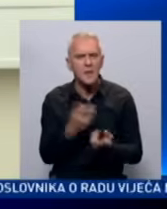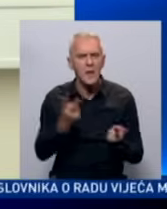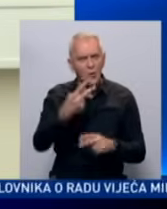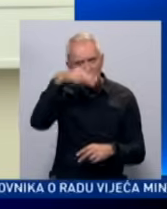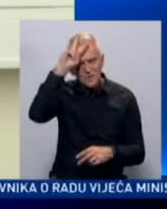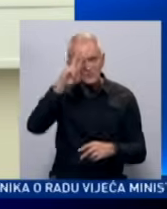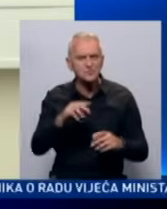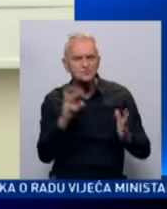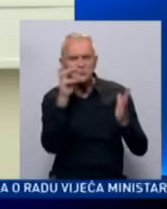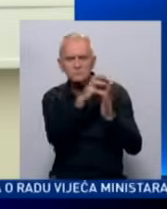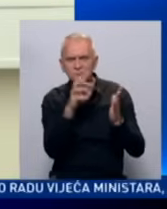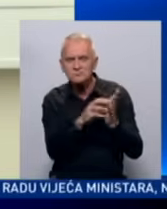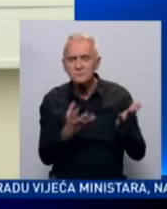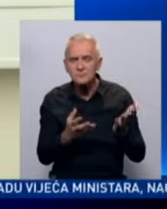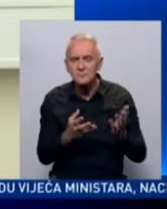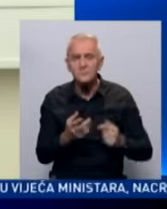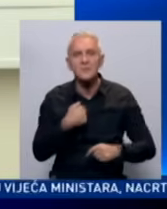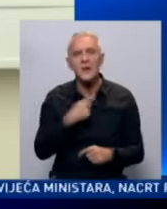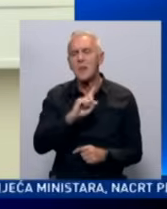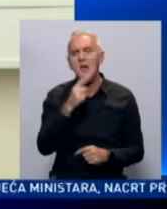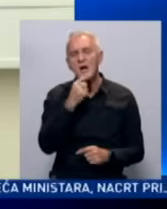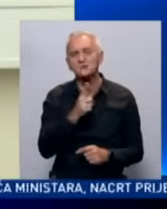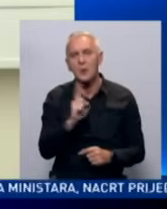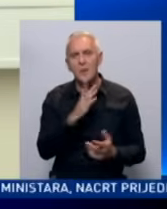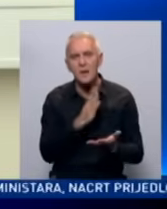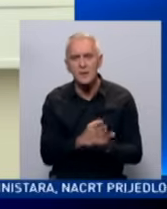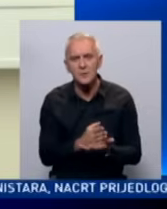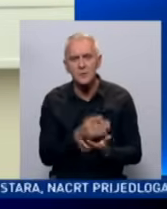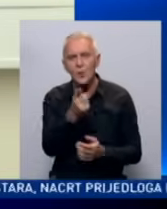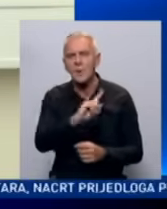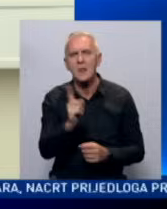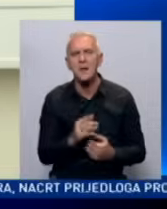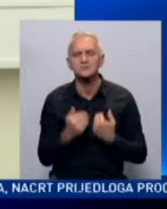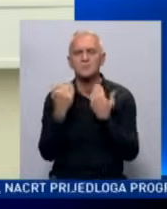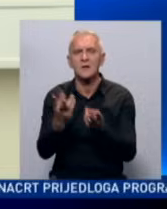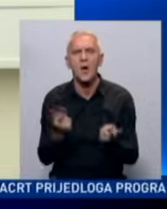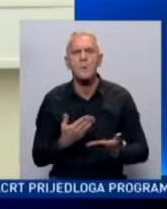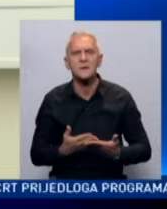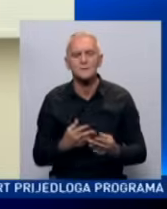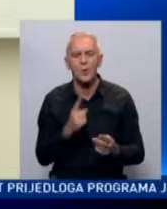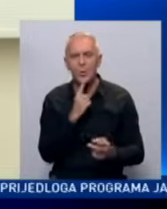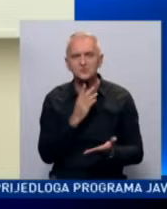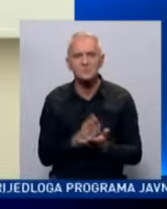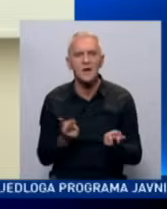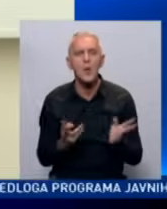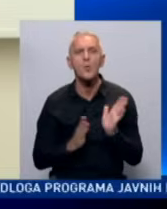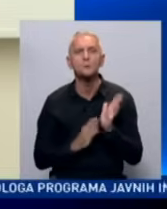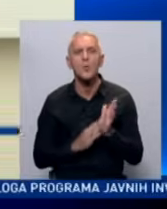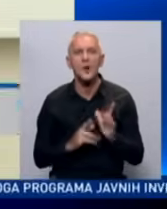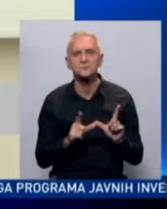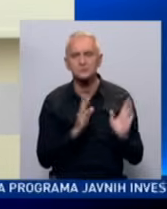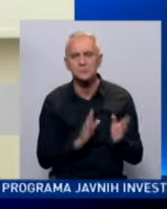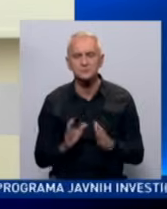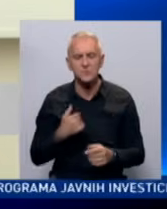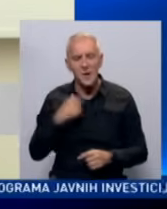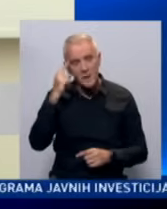simboli, međutim, ne kažemo da ih nije bila, ali one nisu predani kao predmet koji će kasnije poslužiti kao dokaz u postupku. Ja mislim da je situacija u